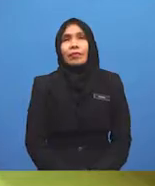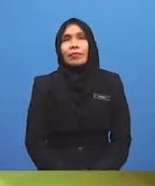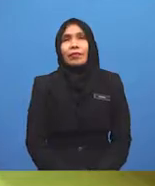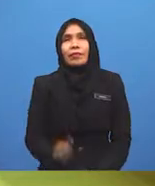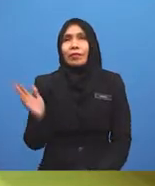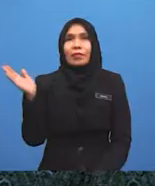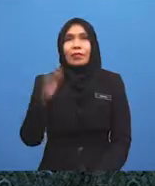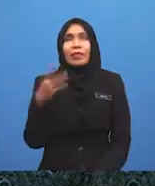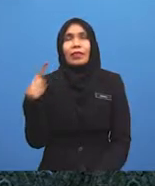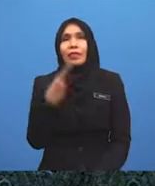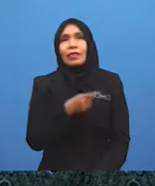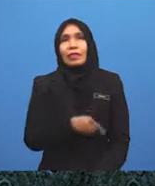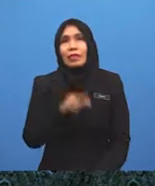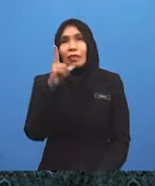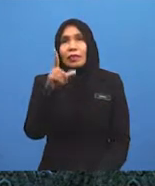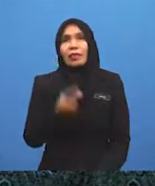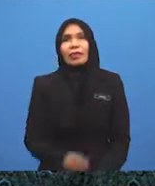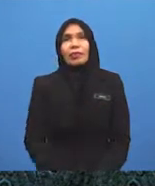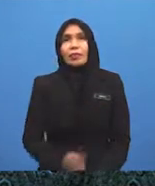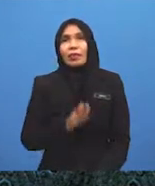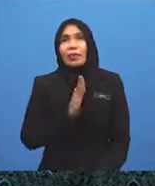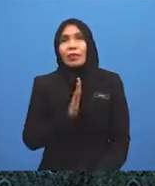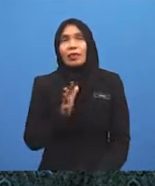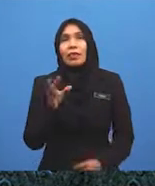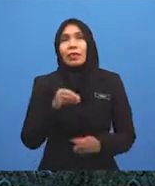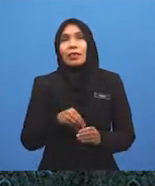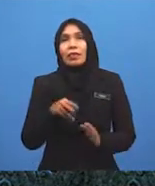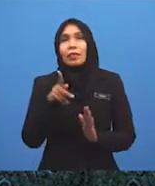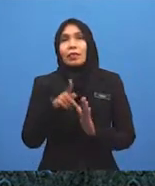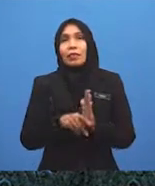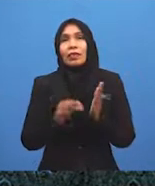Mari kita lihat adab dalam pergaulan dengan jiran.